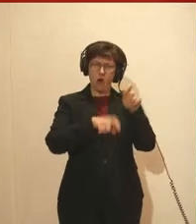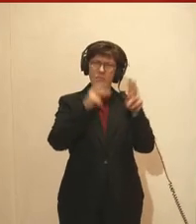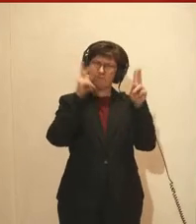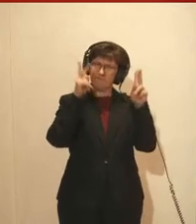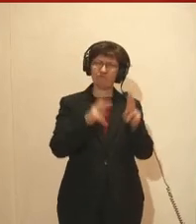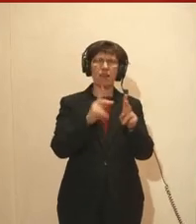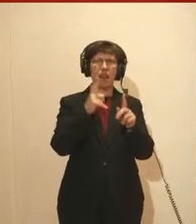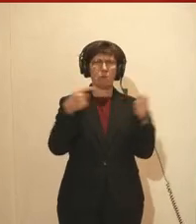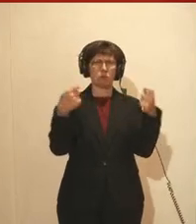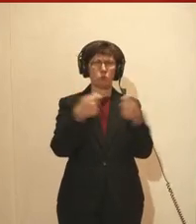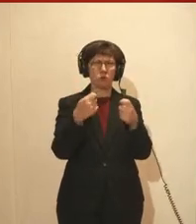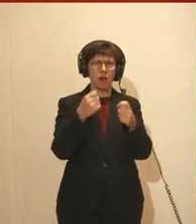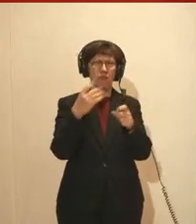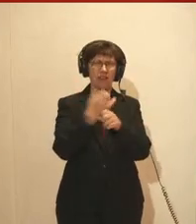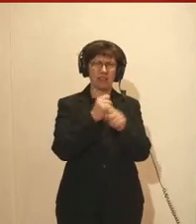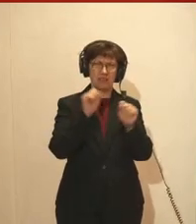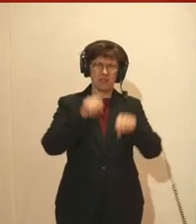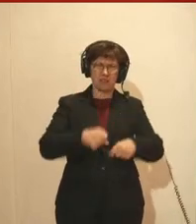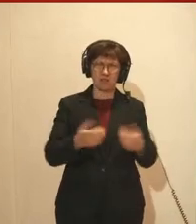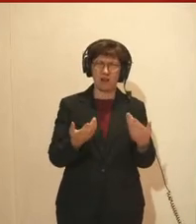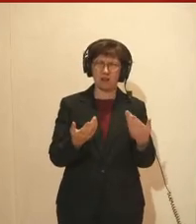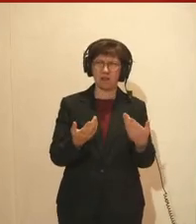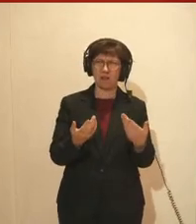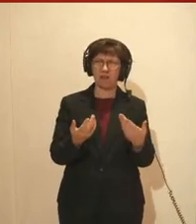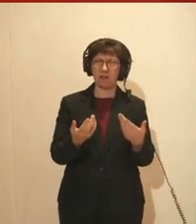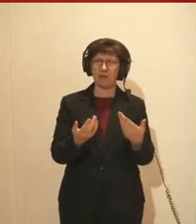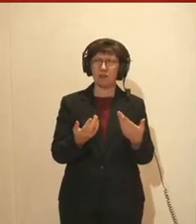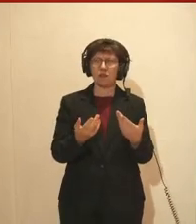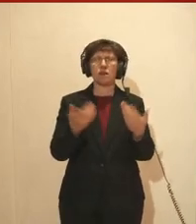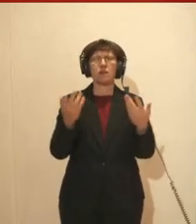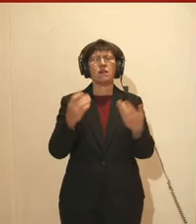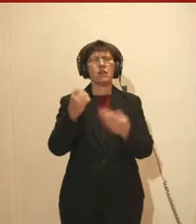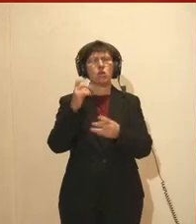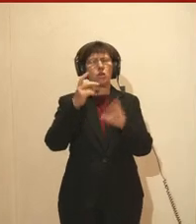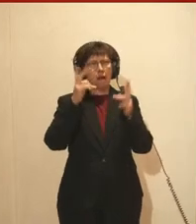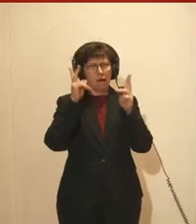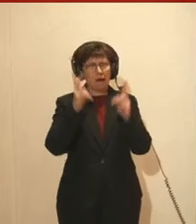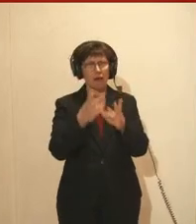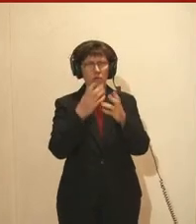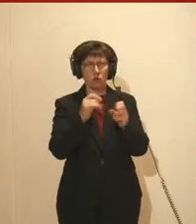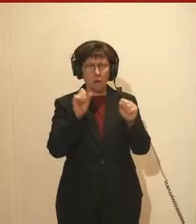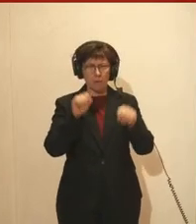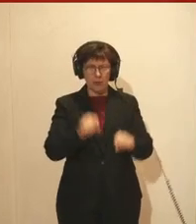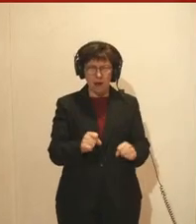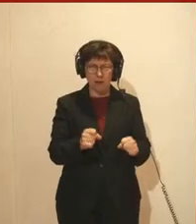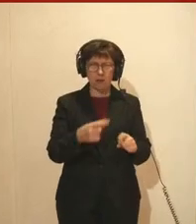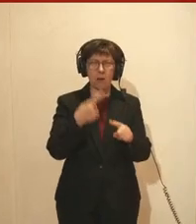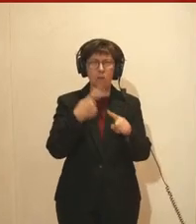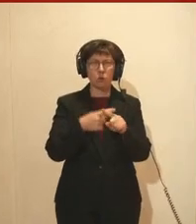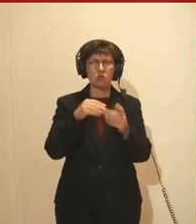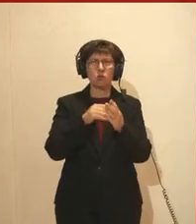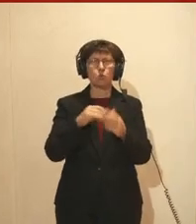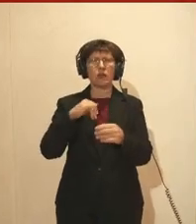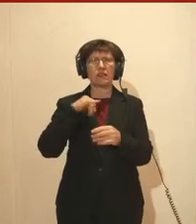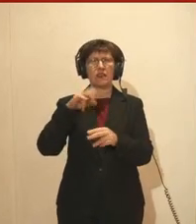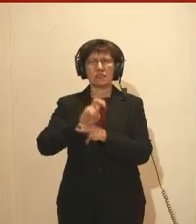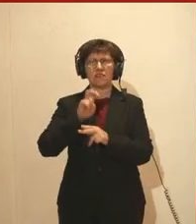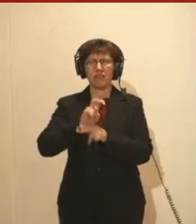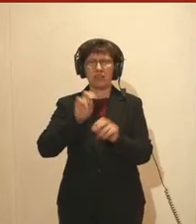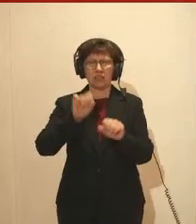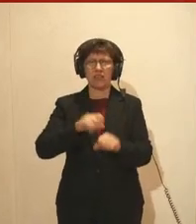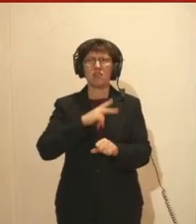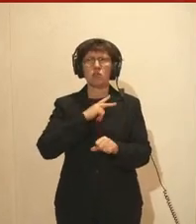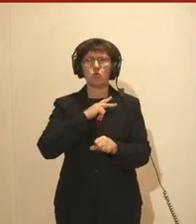dort ihren lebensunterhalt verdienen können dass sie dass sie starke rechte auch haben und dass sie ihre interessen vertreten können und